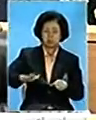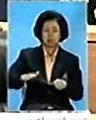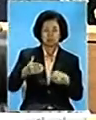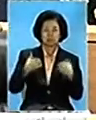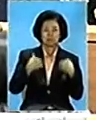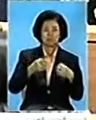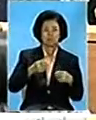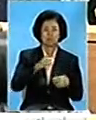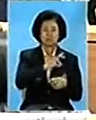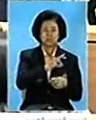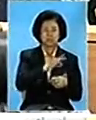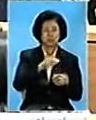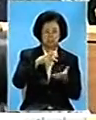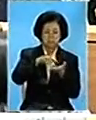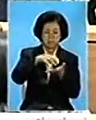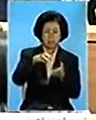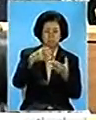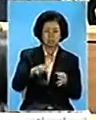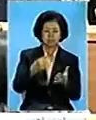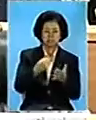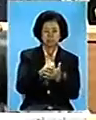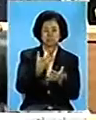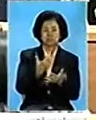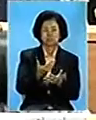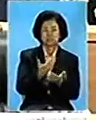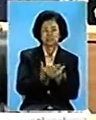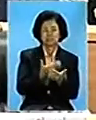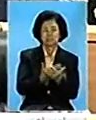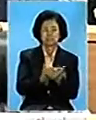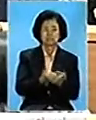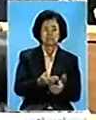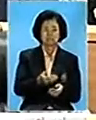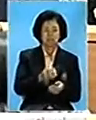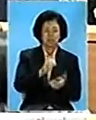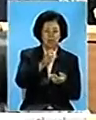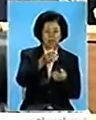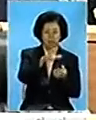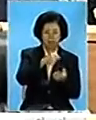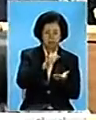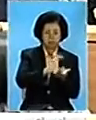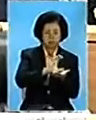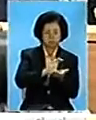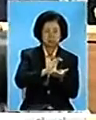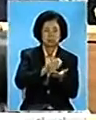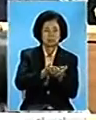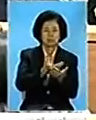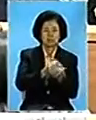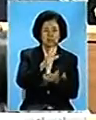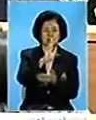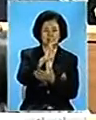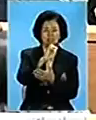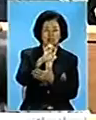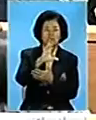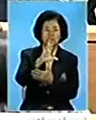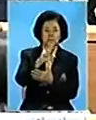ผู้ทรงเกียรติได้อภิปรายไปแล้วเสียดายตังค์ครับเอาอันนี้แหละครับงบประมาณที่ท่านได้ทั้งหมดเนี่ย737